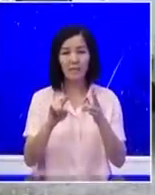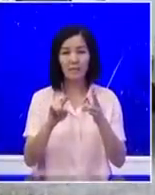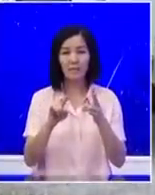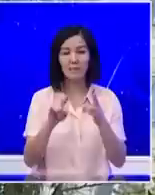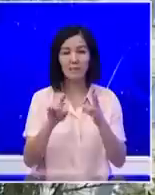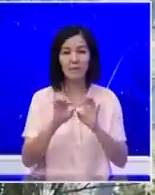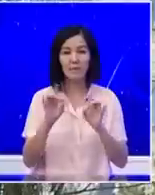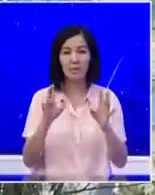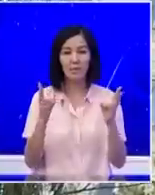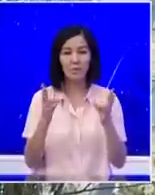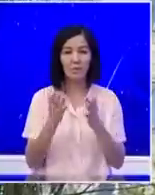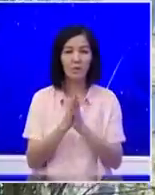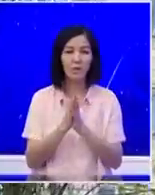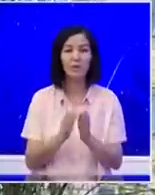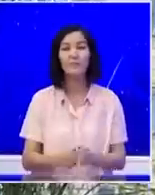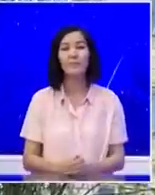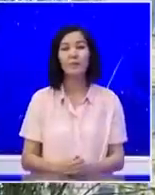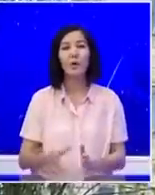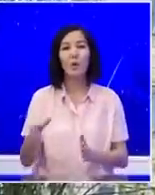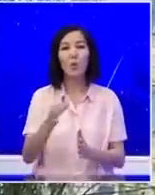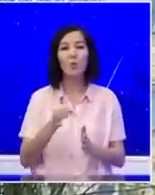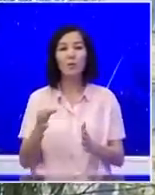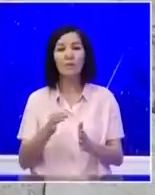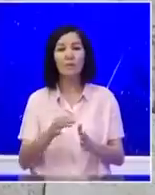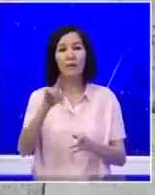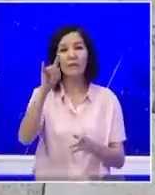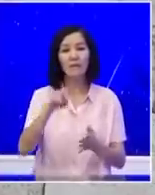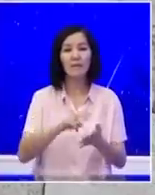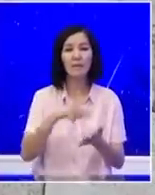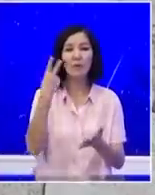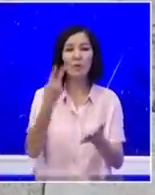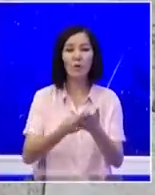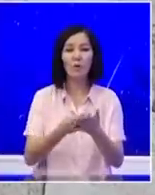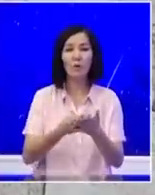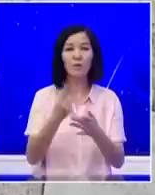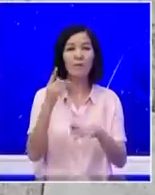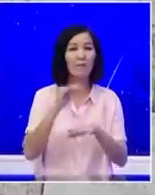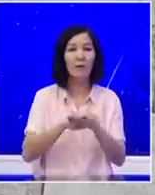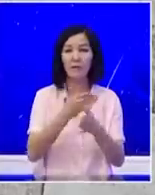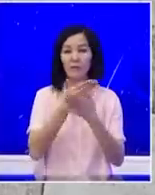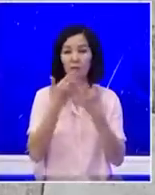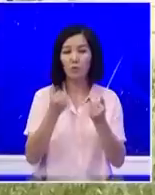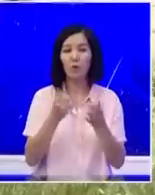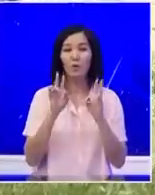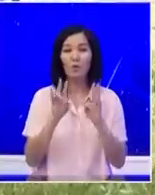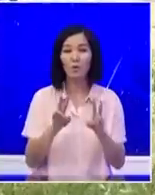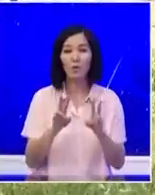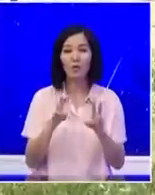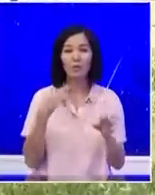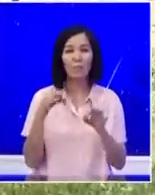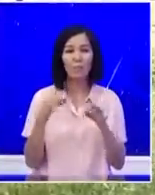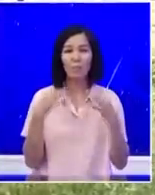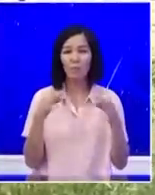кеңес береміз. Жыл басынан облыста адамдардың терезеден құлауының бірде-бір фактісі тіркелмеген. Алайда бұл босаңсы